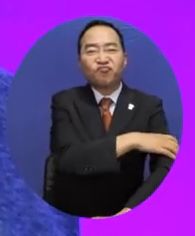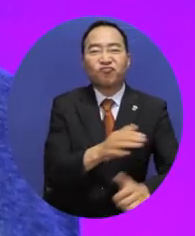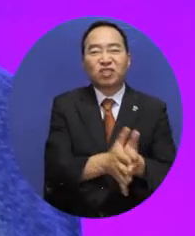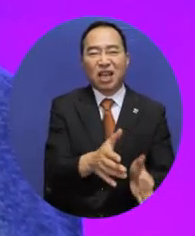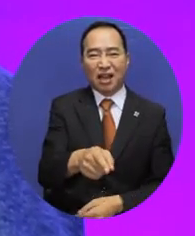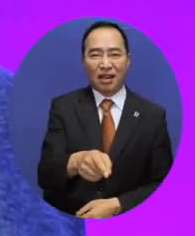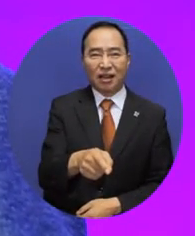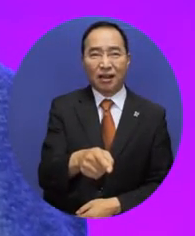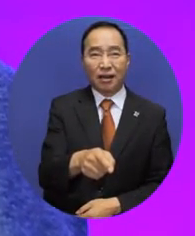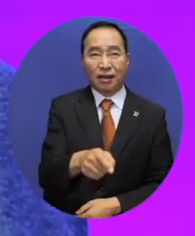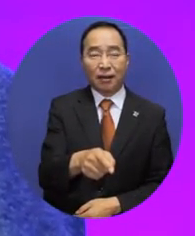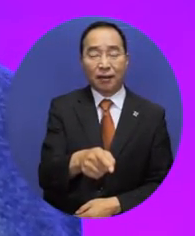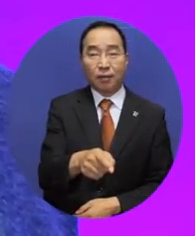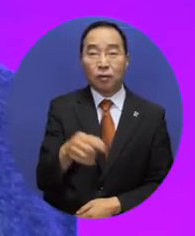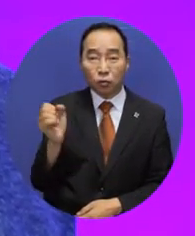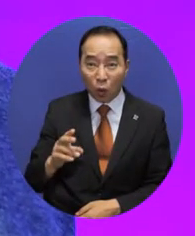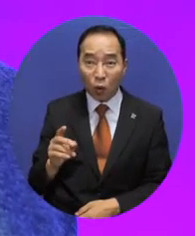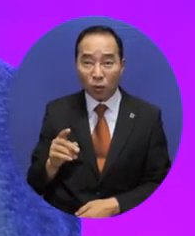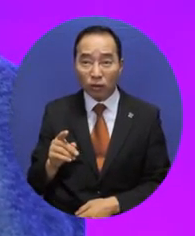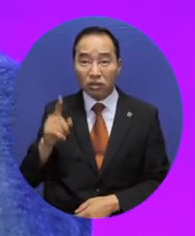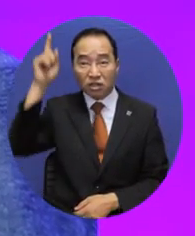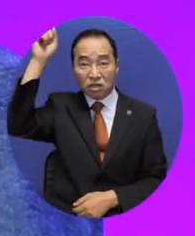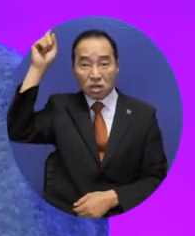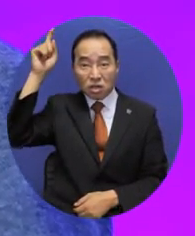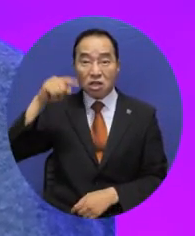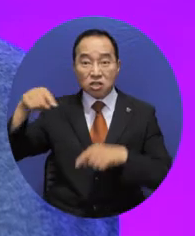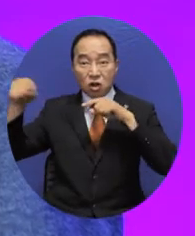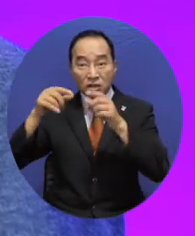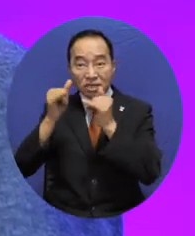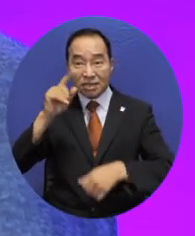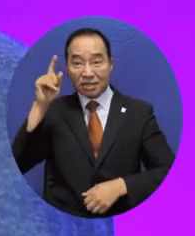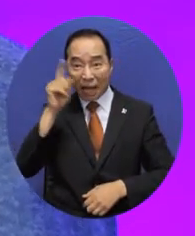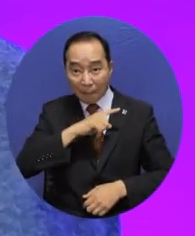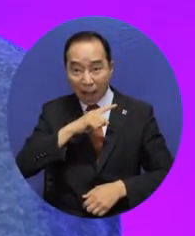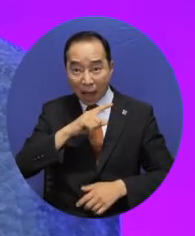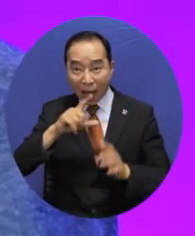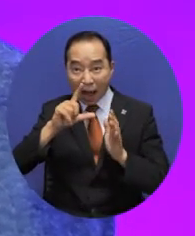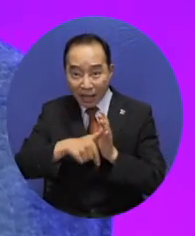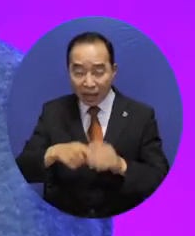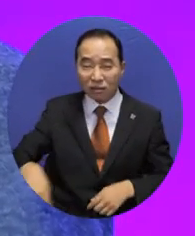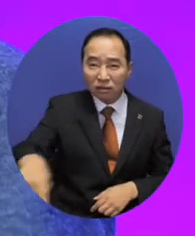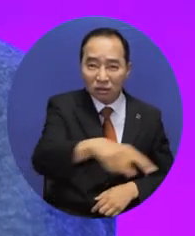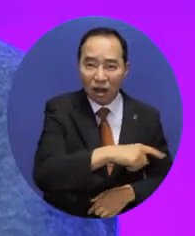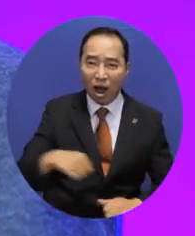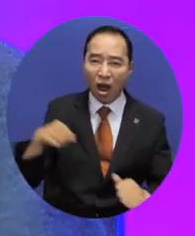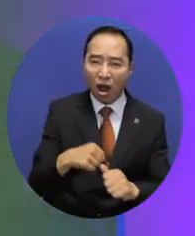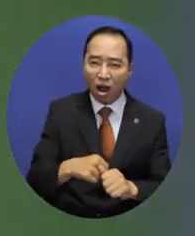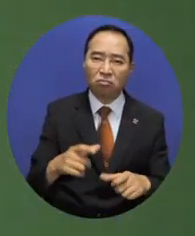정치일 경우 그 집단의 구성원들은 폭력을 쉽게 행합니다.